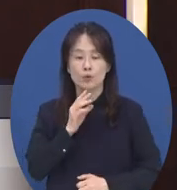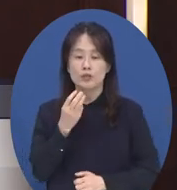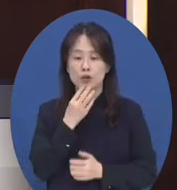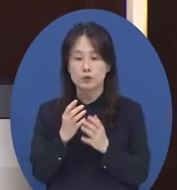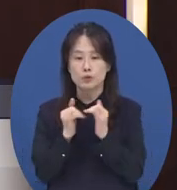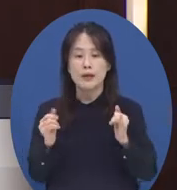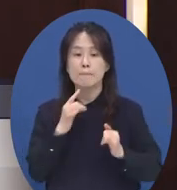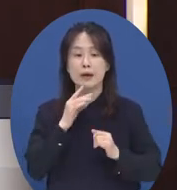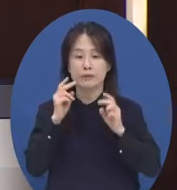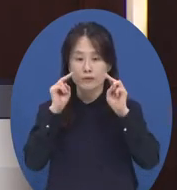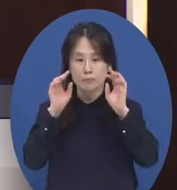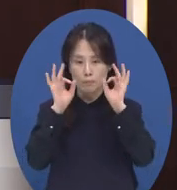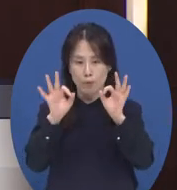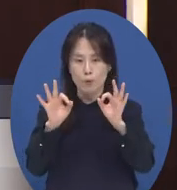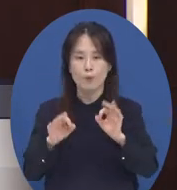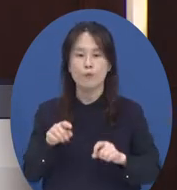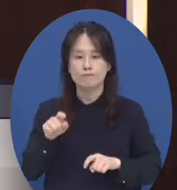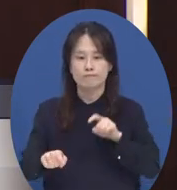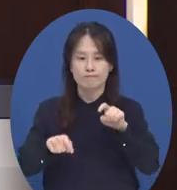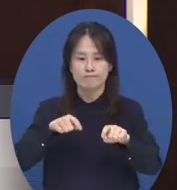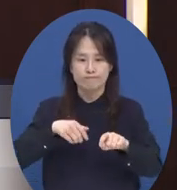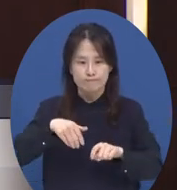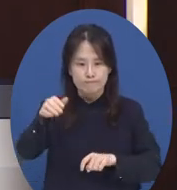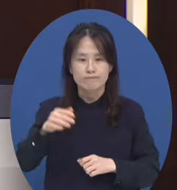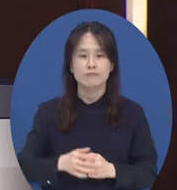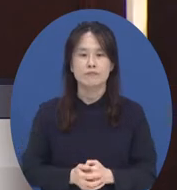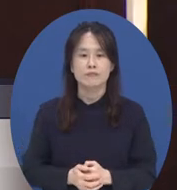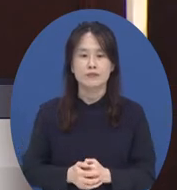바라보고 뚜벅뚜벅 걸어가겠습니다.